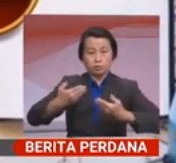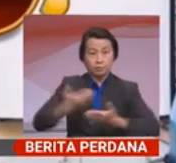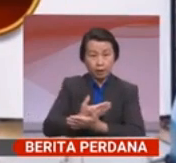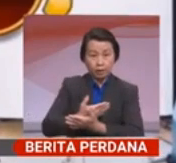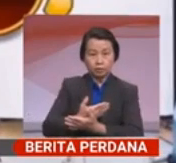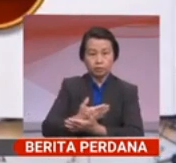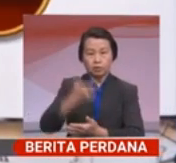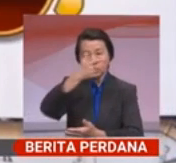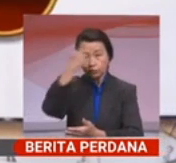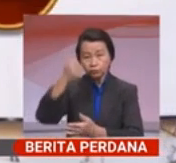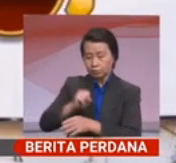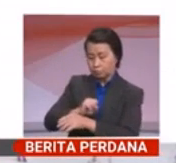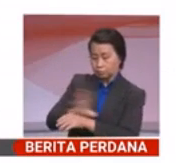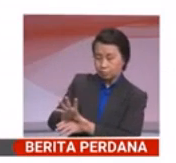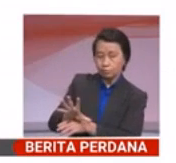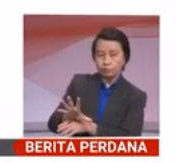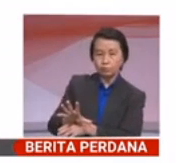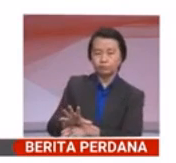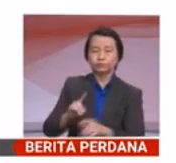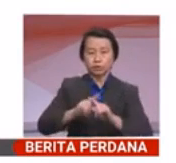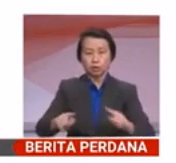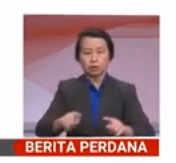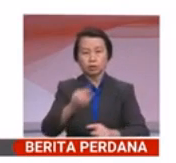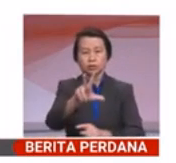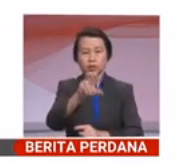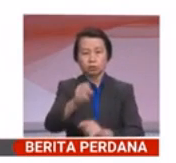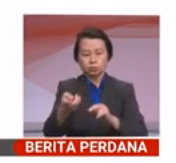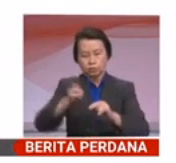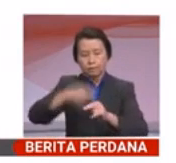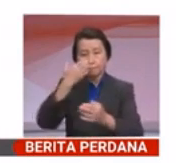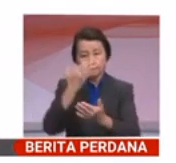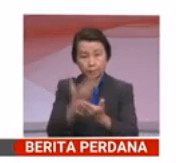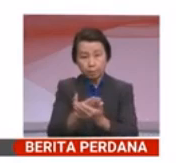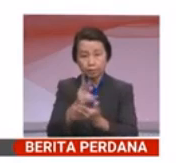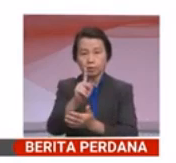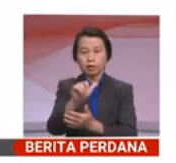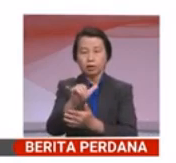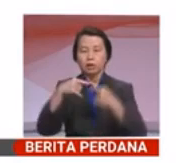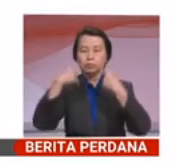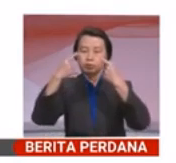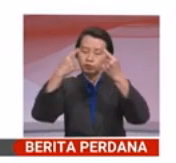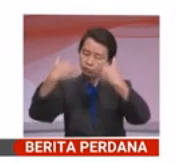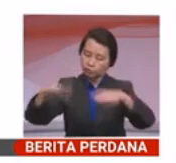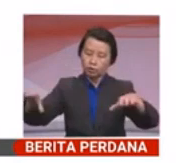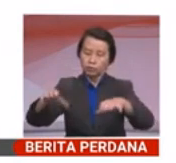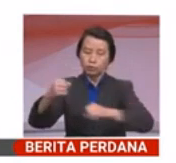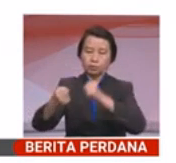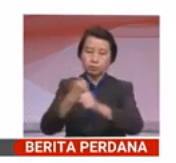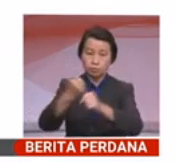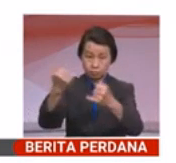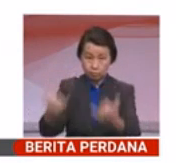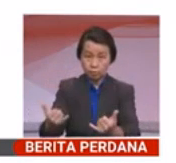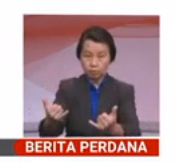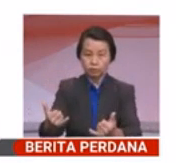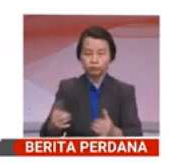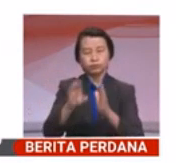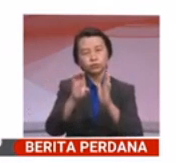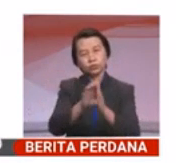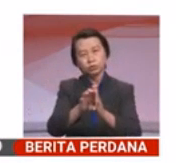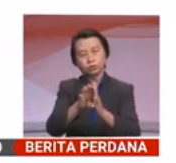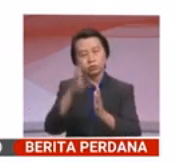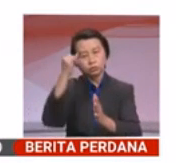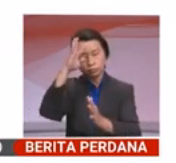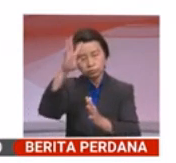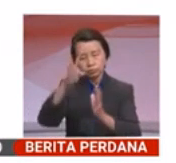operasinya akibat COVID-19. Malah 30 penambahbaikan KLIA berjaya dilaksanakan tahun ini. Antaranya aspek